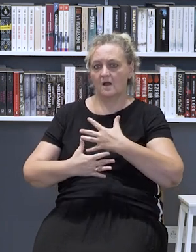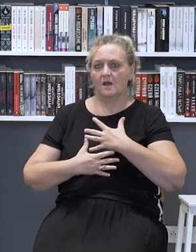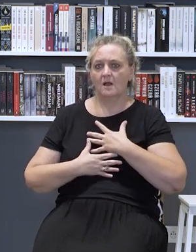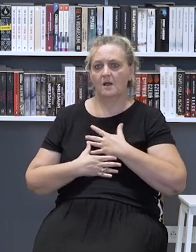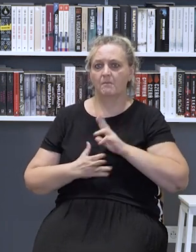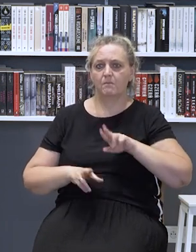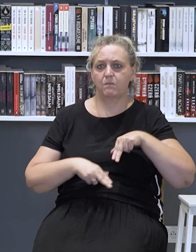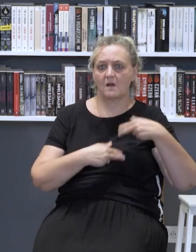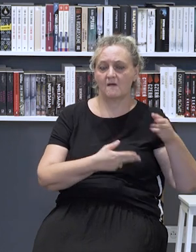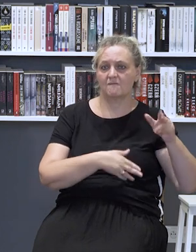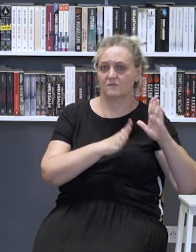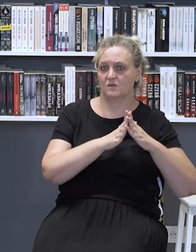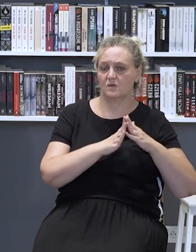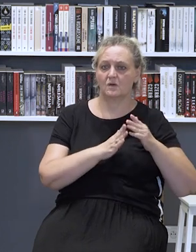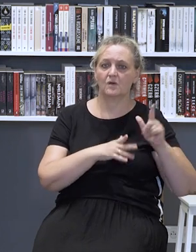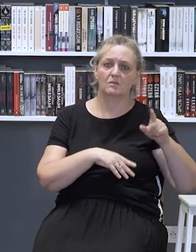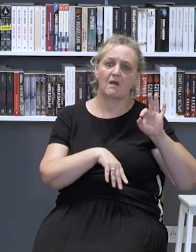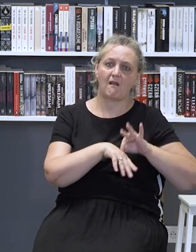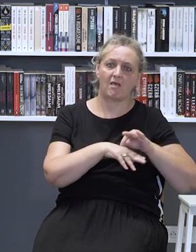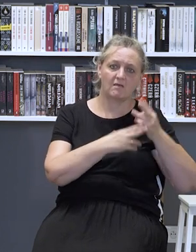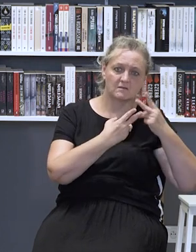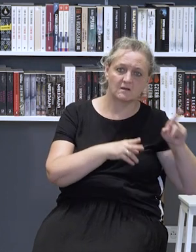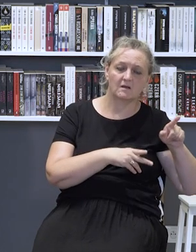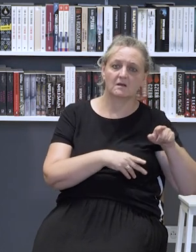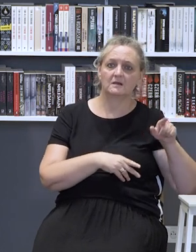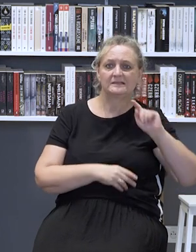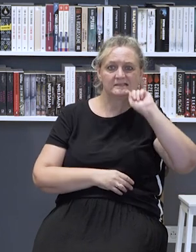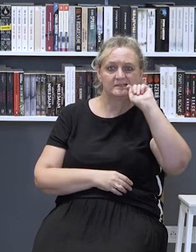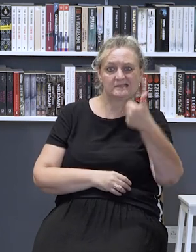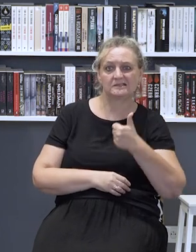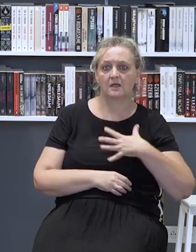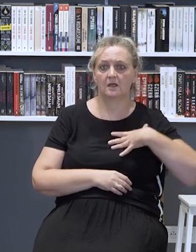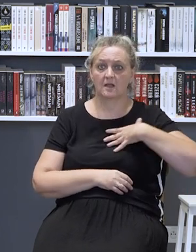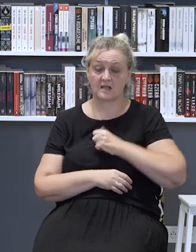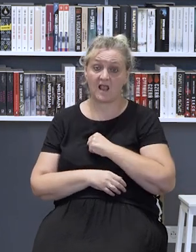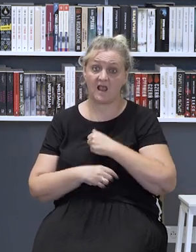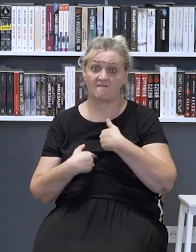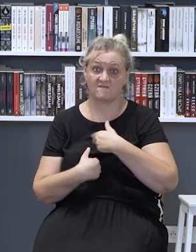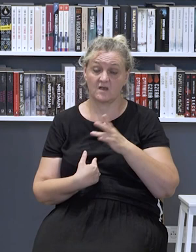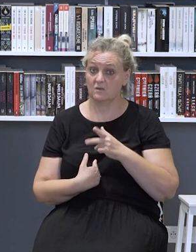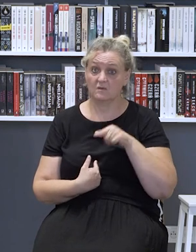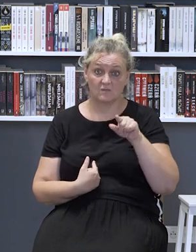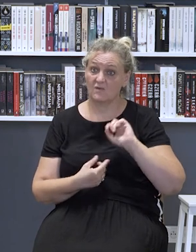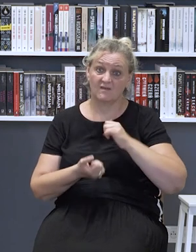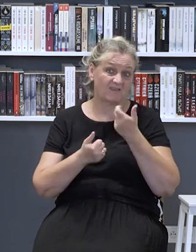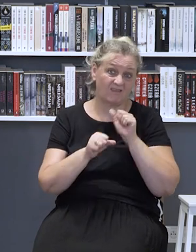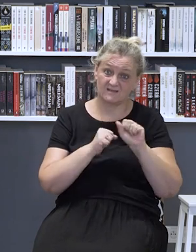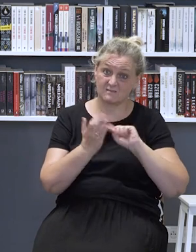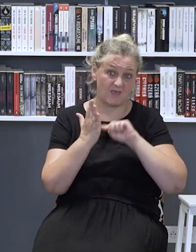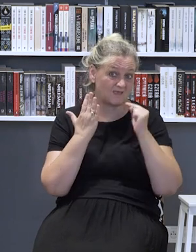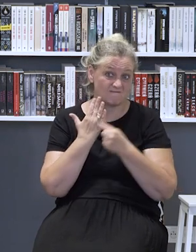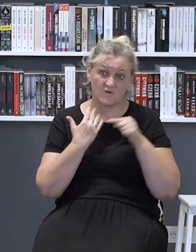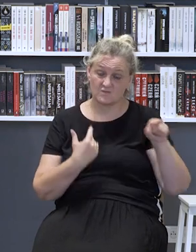powrocie poszłam do mojego lekarza. Okazało się, że ja miałam zawał uchyłka sercowego. To nie jest metafora, naprawdę tak. Można przeżyć taki